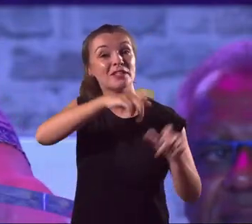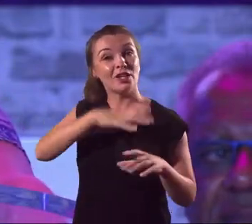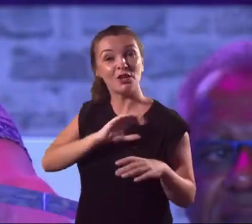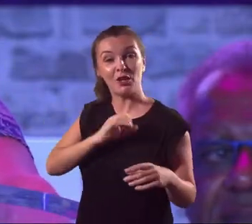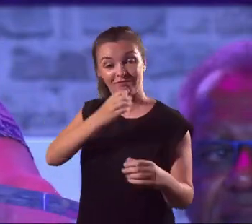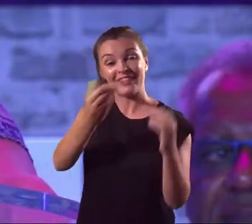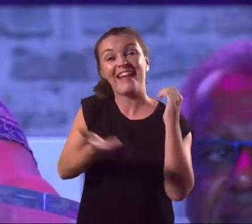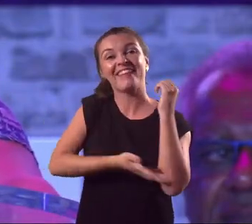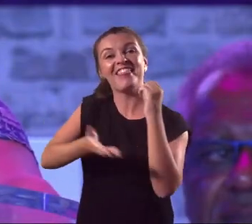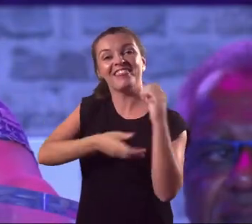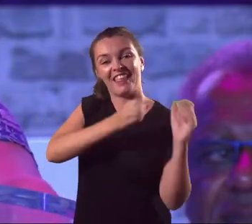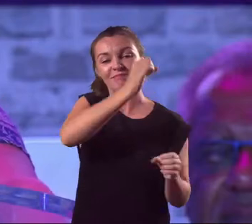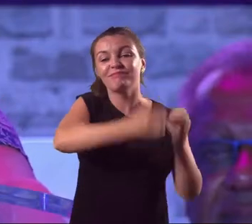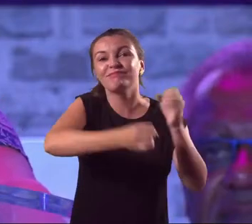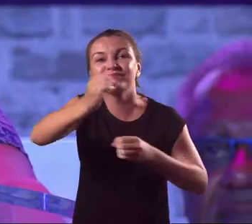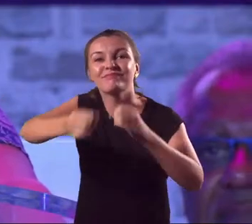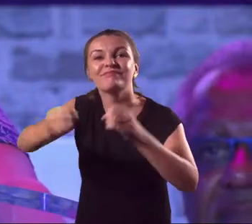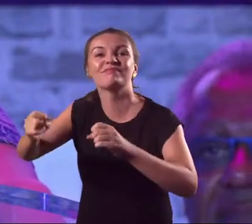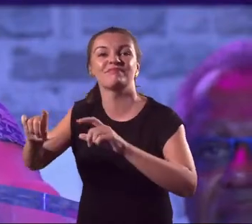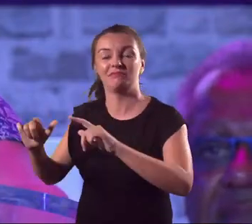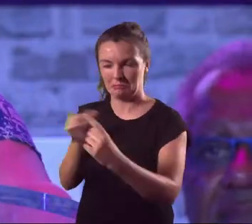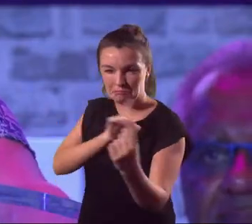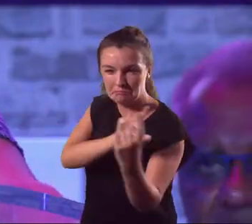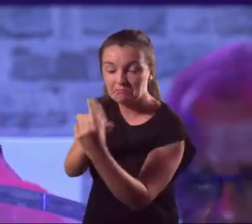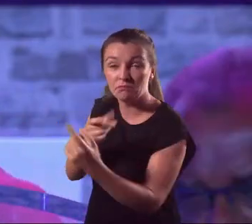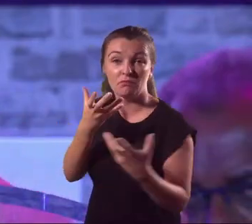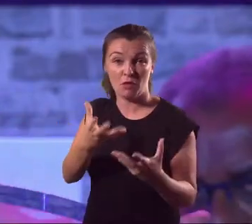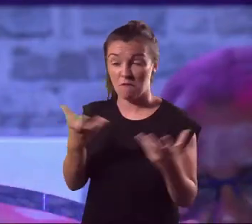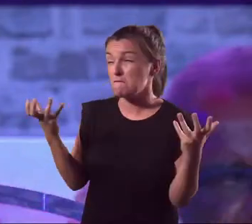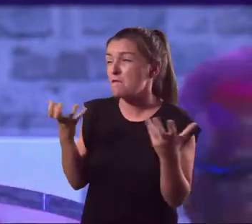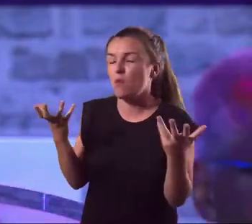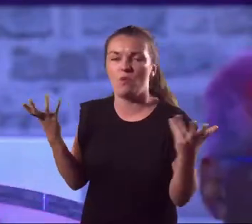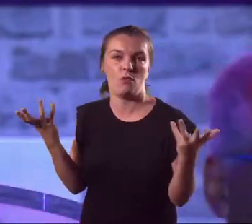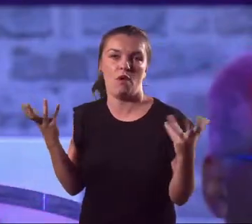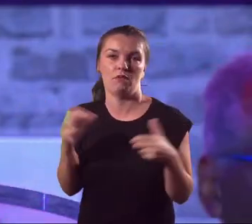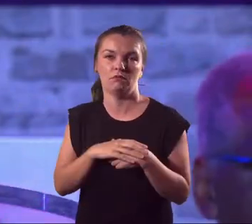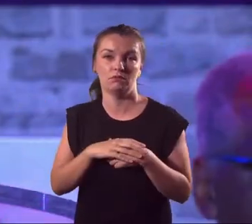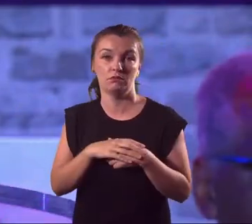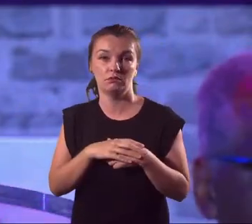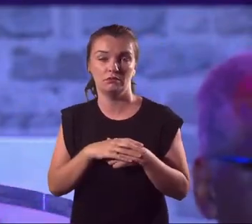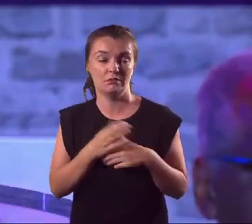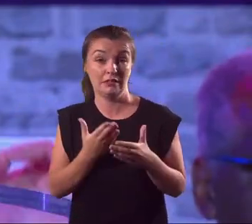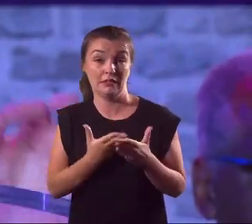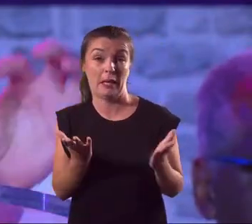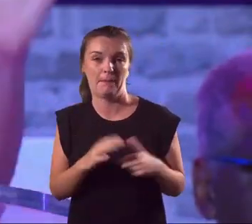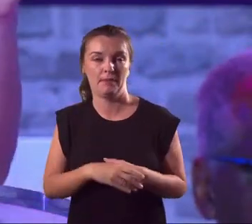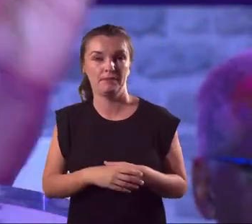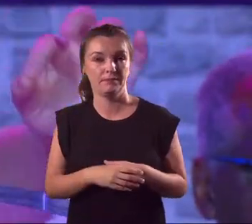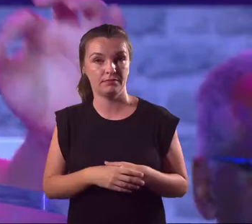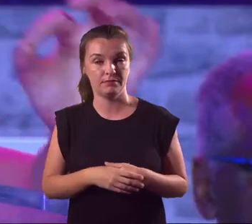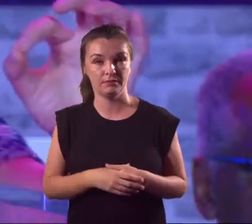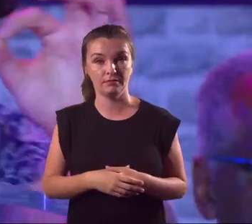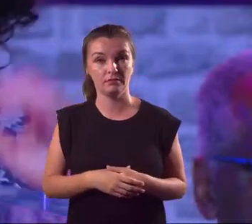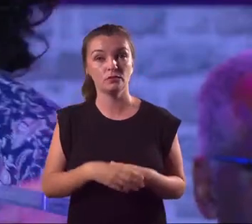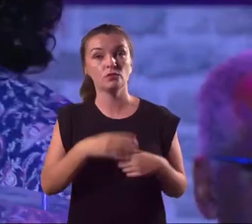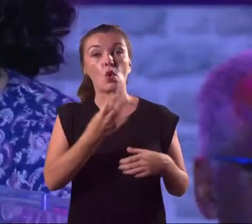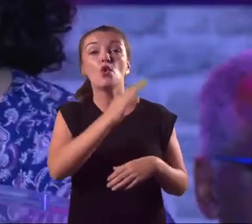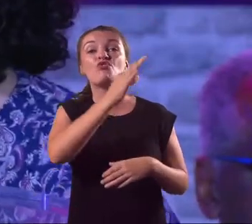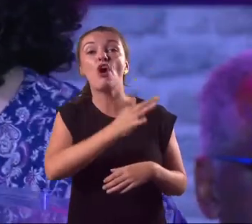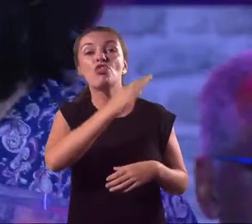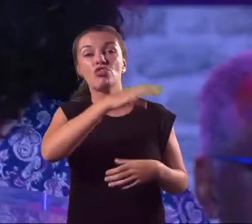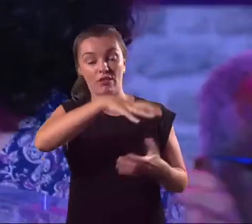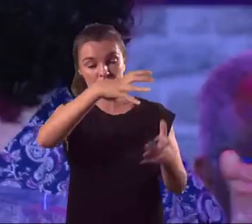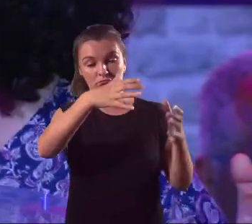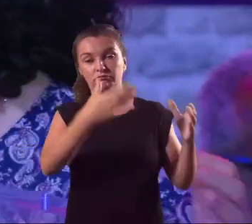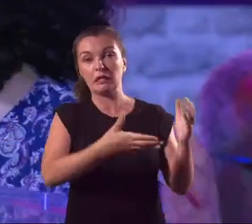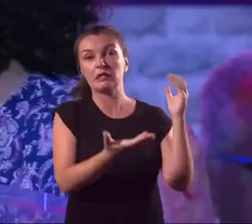sucre. Des planteurs de canne à sucre qui demandent une chose très simple. Vendre une tonne de canne à